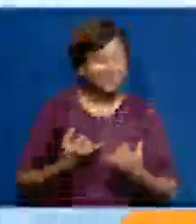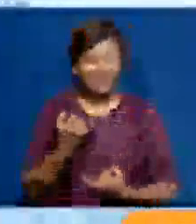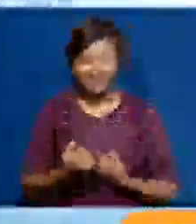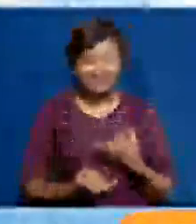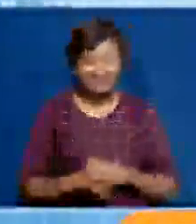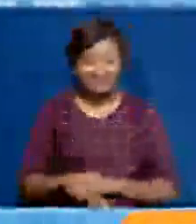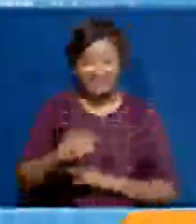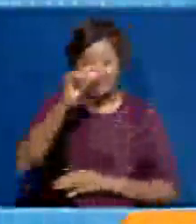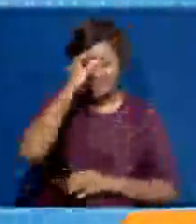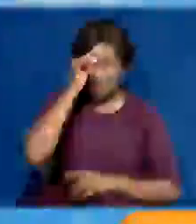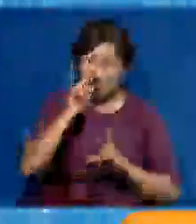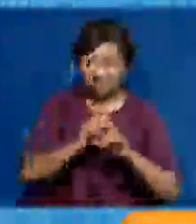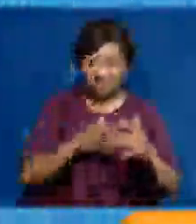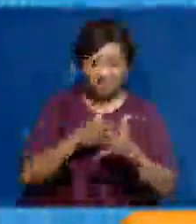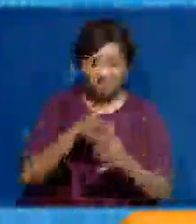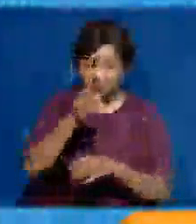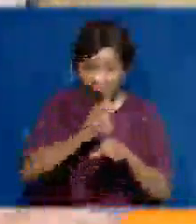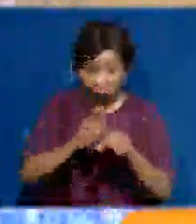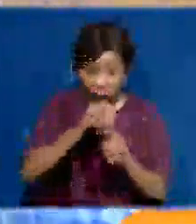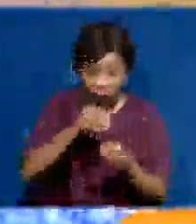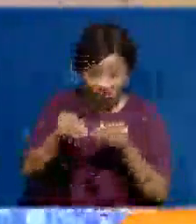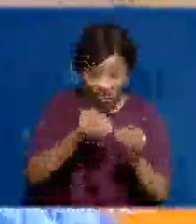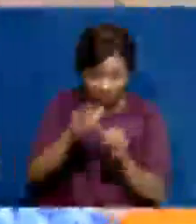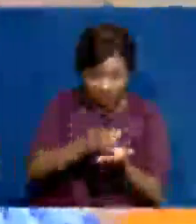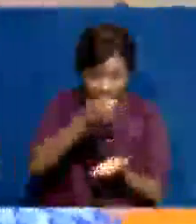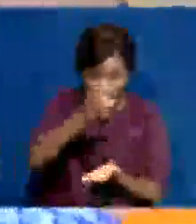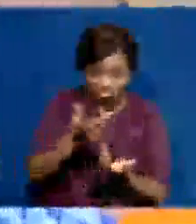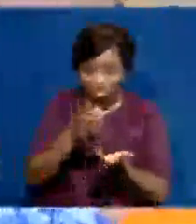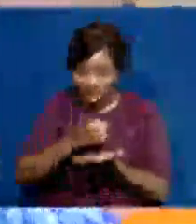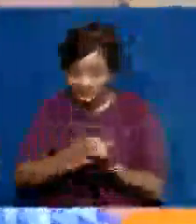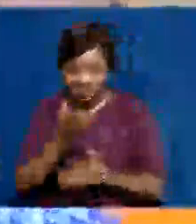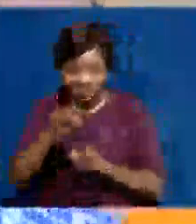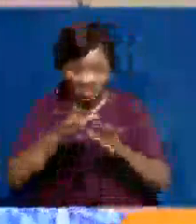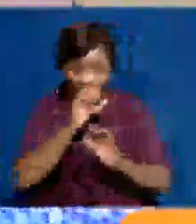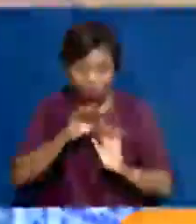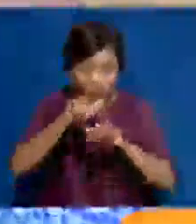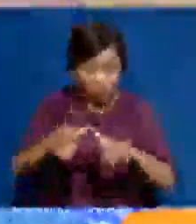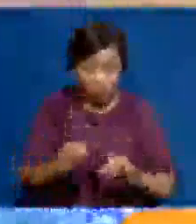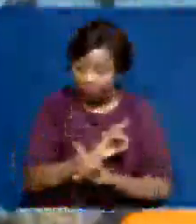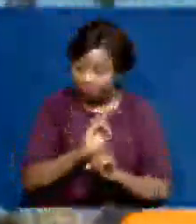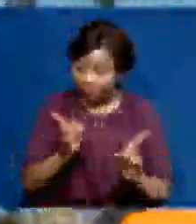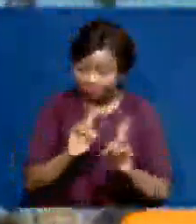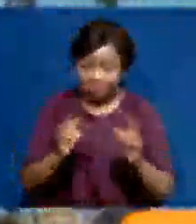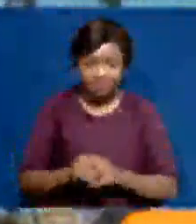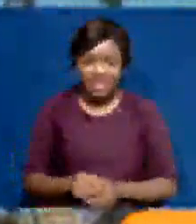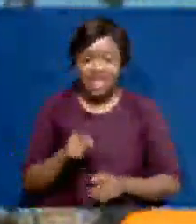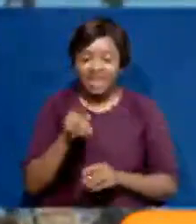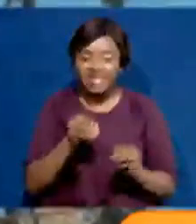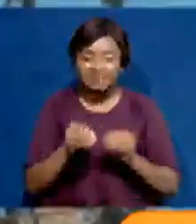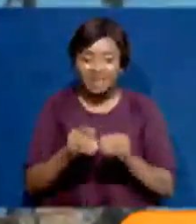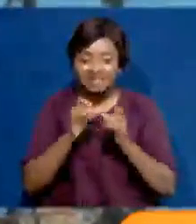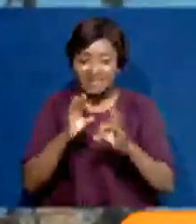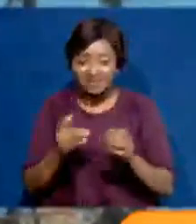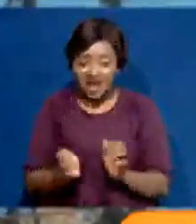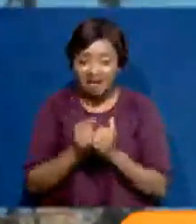government has also banned the use of plastics at the beach and at swimming pools in various hotels along the beach. Hizi plastic zikiingia katika